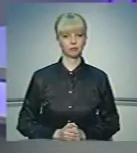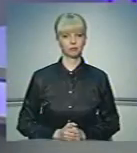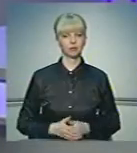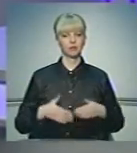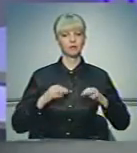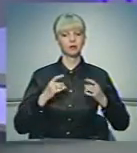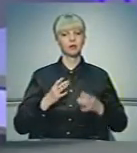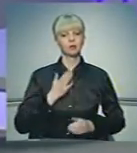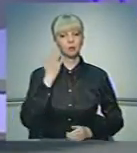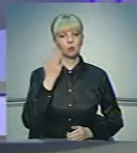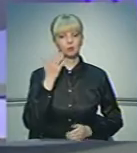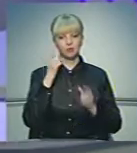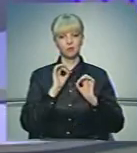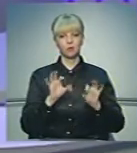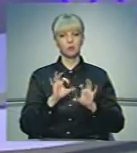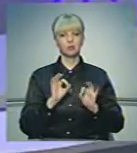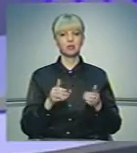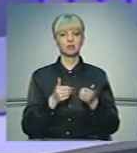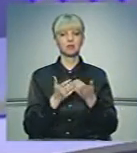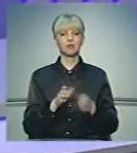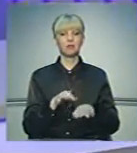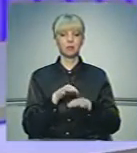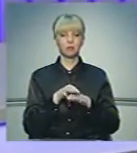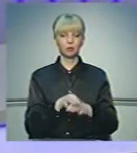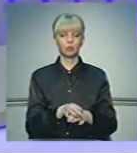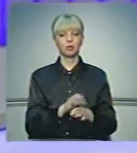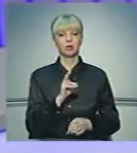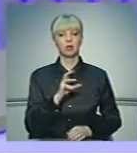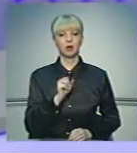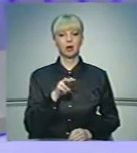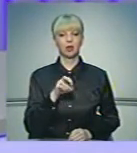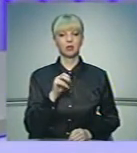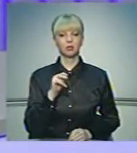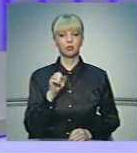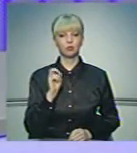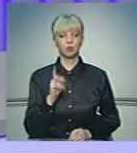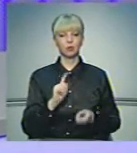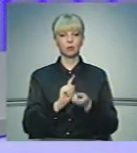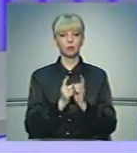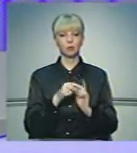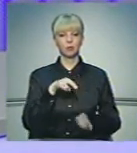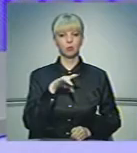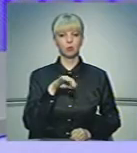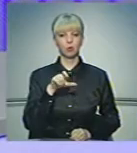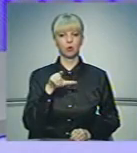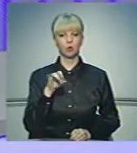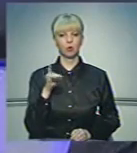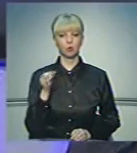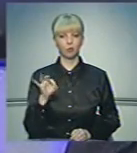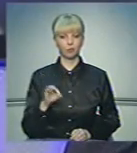Вітаю в ефірі телеканалу Буковина. Інформаційний випуск. У студії для вас працюють ведучі Максим Калінчук та сурдоперекладач Леся